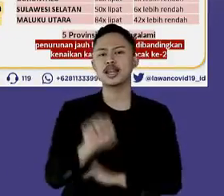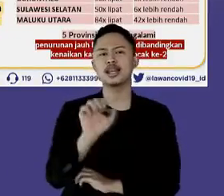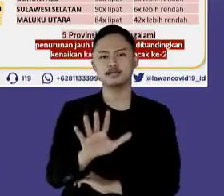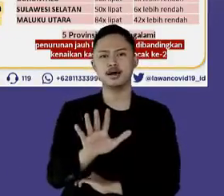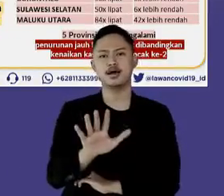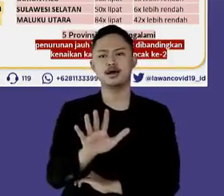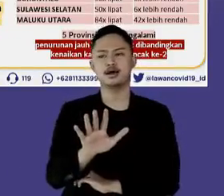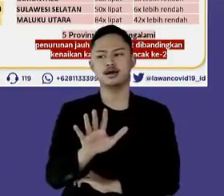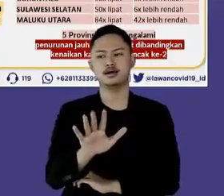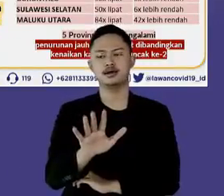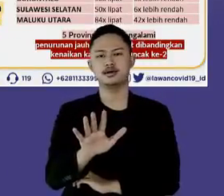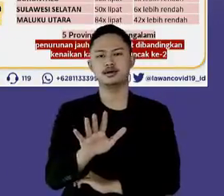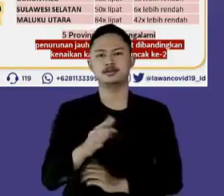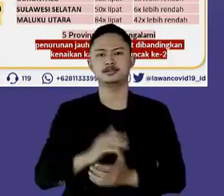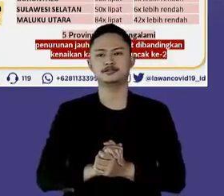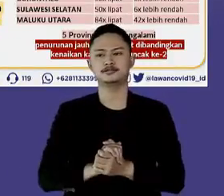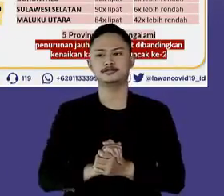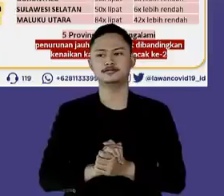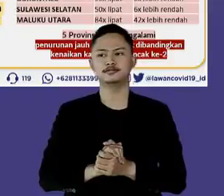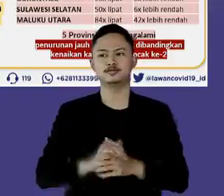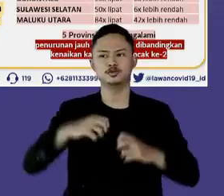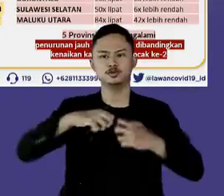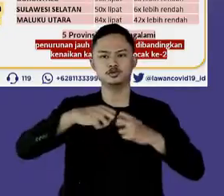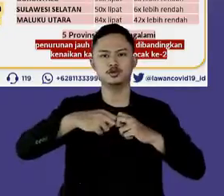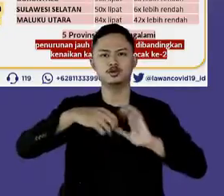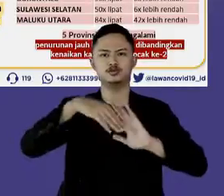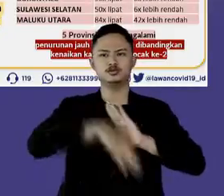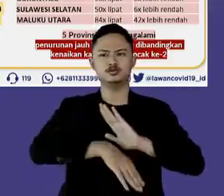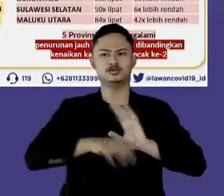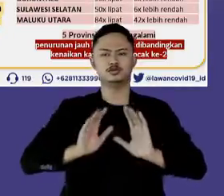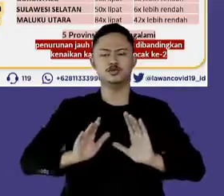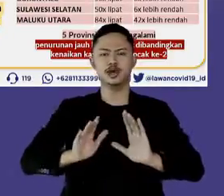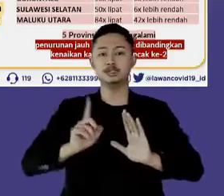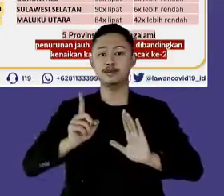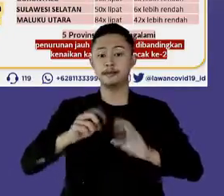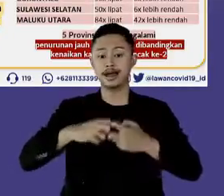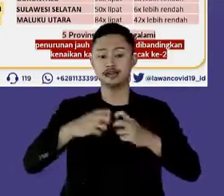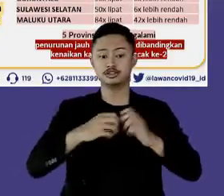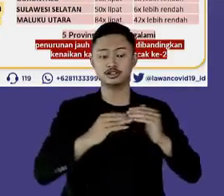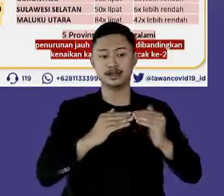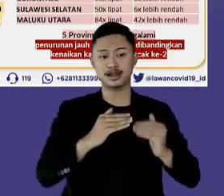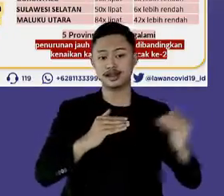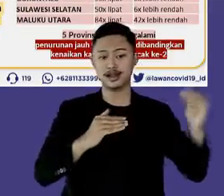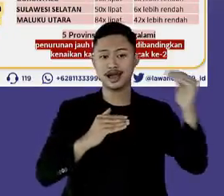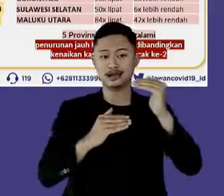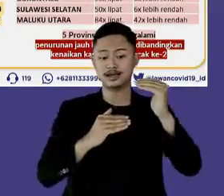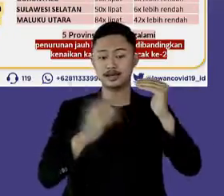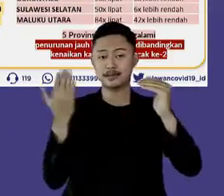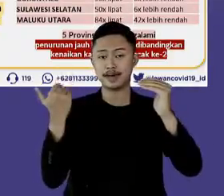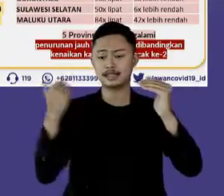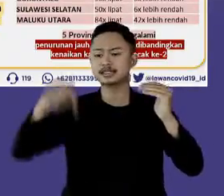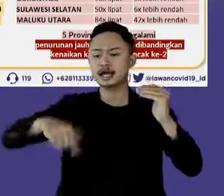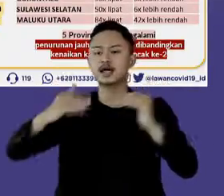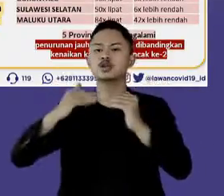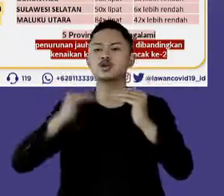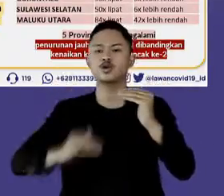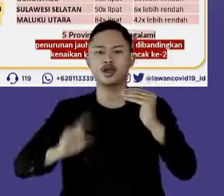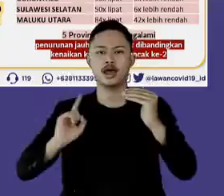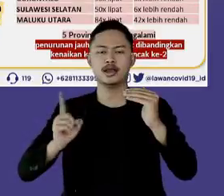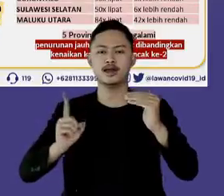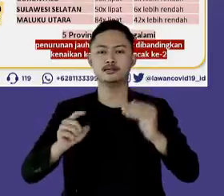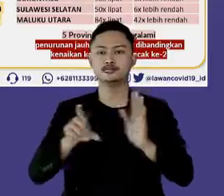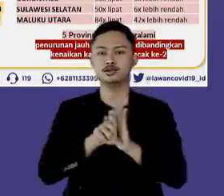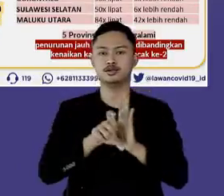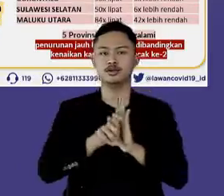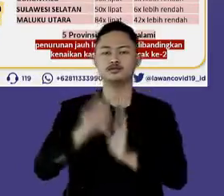tinggi ataupun yang kasusnya telah turun namun masih jauh daripada kenaikannya pada secondwife kemarin Hai